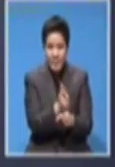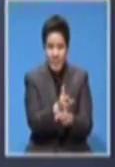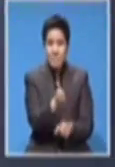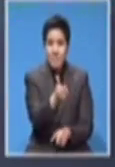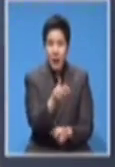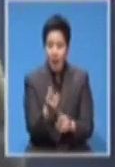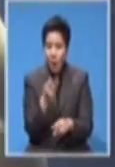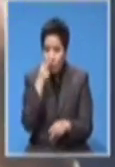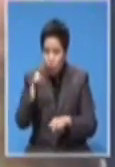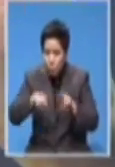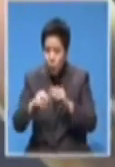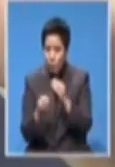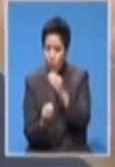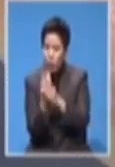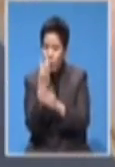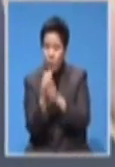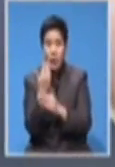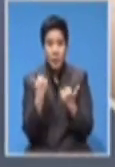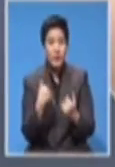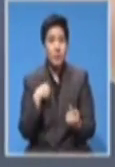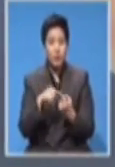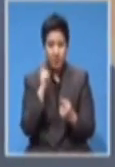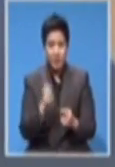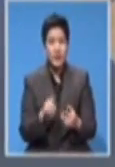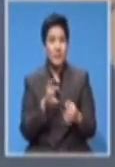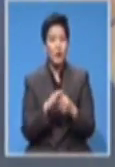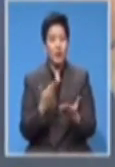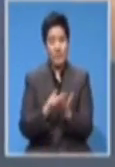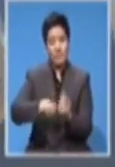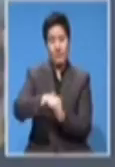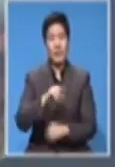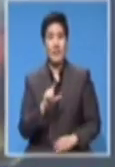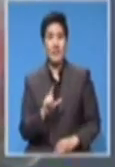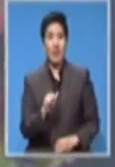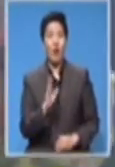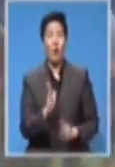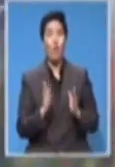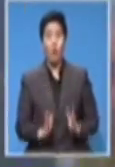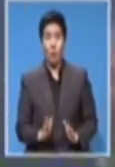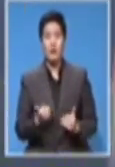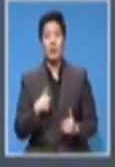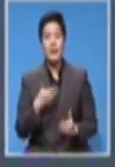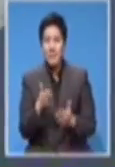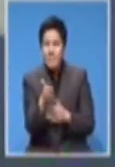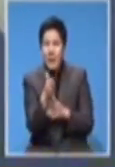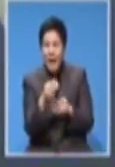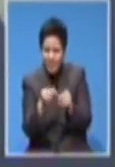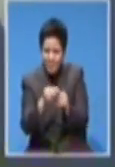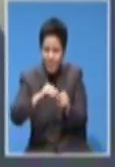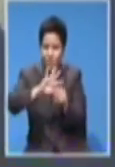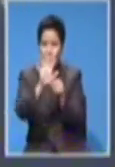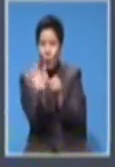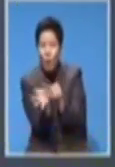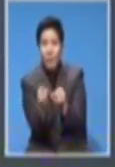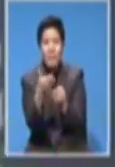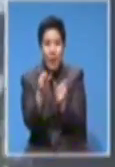ต้นไม้นะปลาสวยงามที่วันนี้เป็นรายได้หลักเลยนะครับของเกษตรกรบางส่วนเขาเปลี่ยนแล้วไปเลี้ยงปลากัดบ้างปลากัดไทยปลากัด